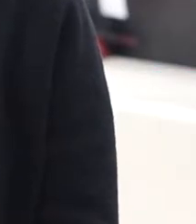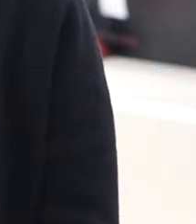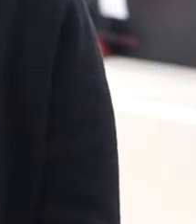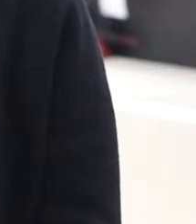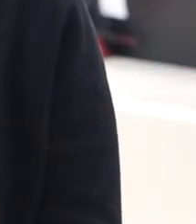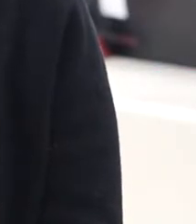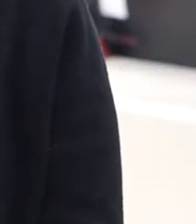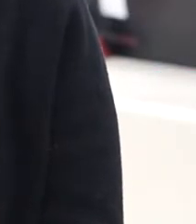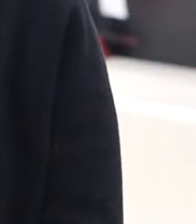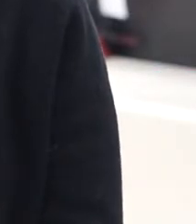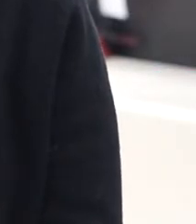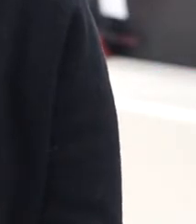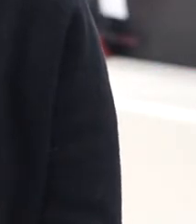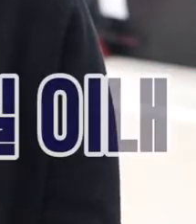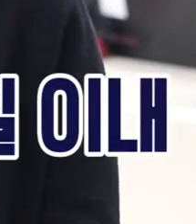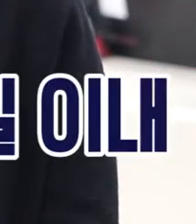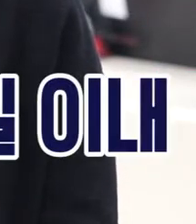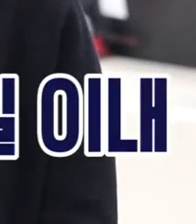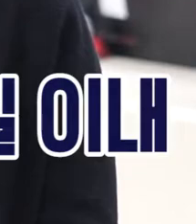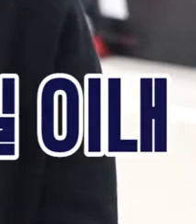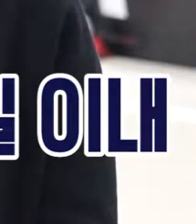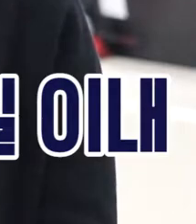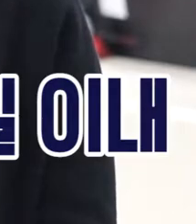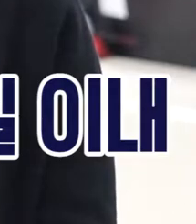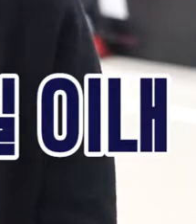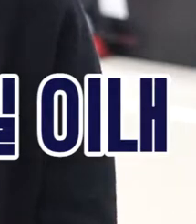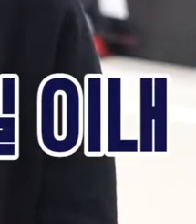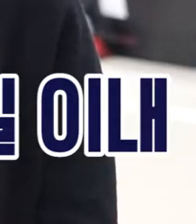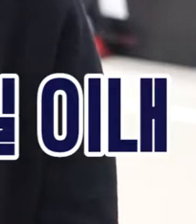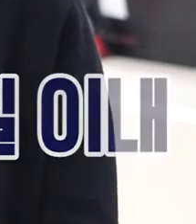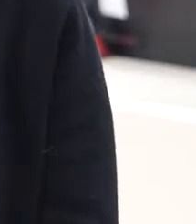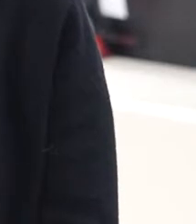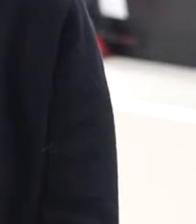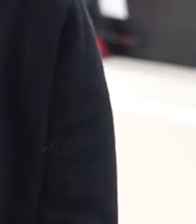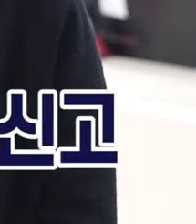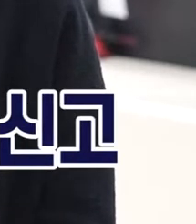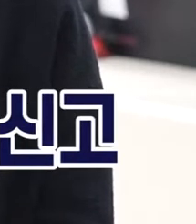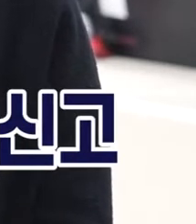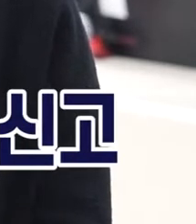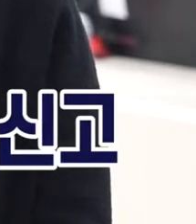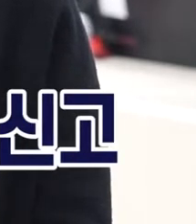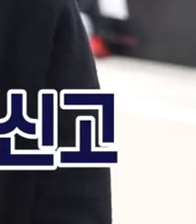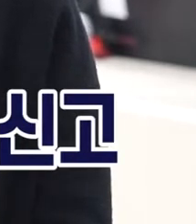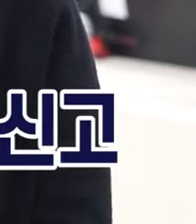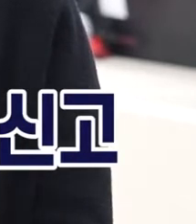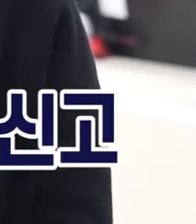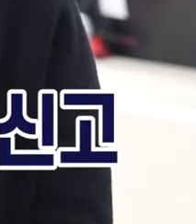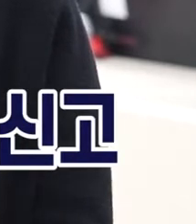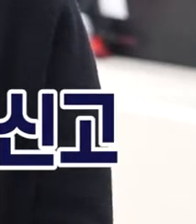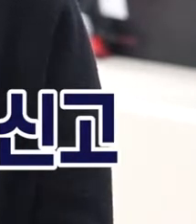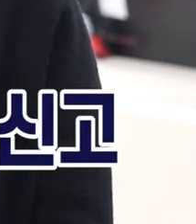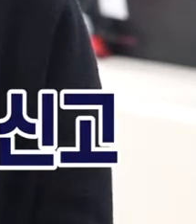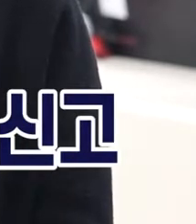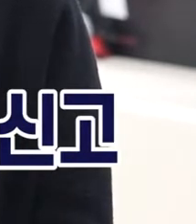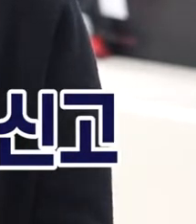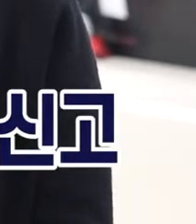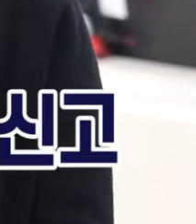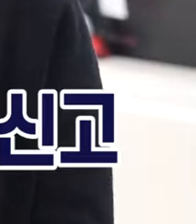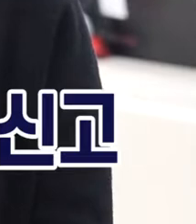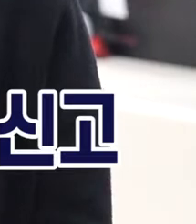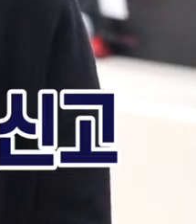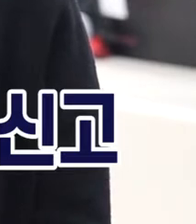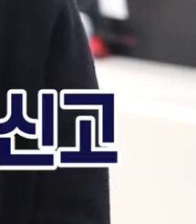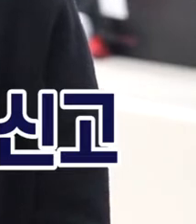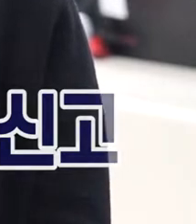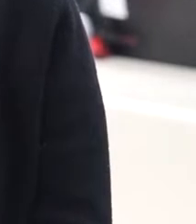앞으로 부동산 실거래는 계약을 체결한 날로부터 30일 이내에 부동산 소재지 관할구청에 반드시